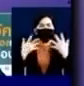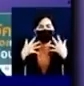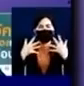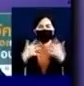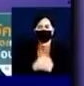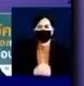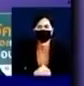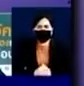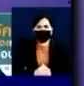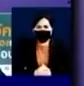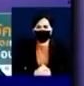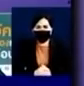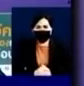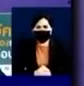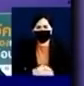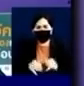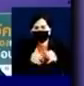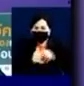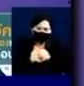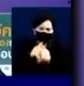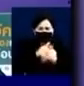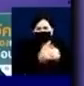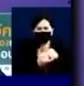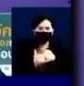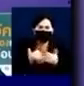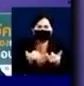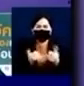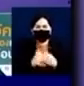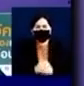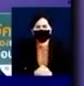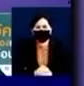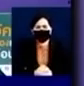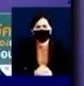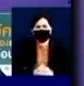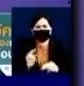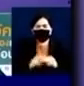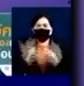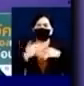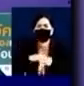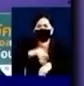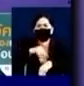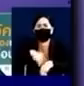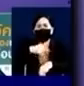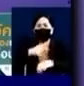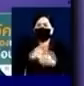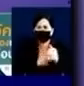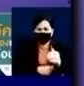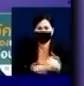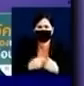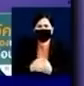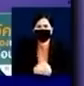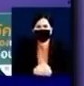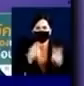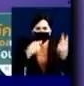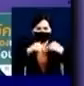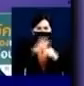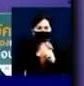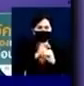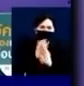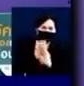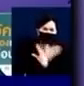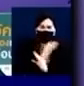พอฉีดแอสตราไปแล้ว3เดือนให้ไปกระตุ้นด้วยแอสตราได้อีกหรือไฟเซอร์หรือโมเดอร์นาสูตรไข้นะ